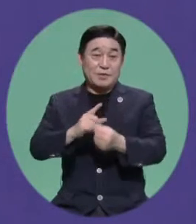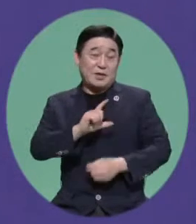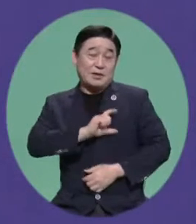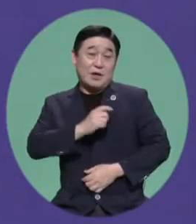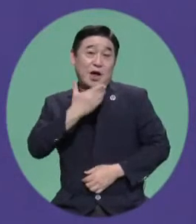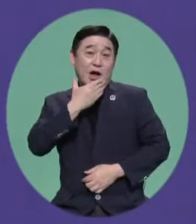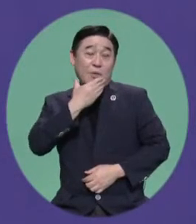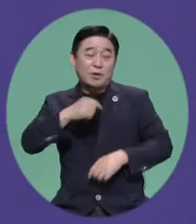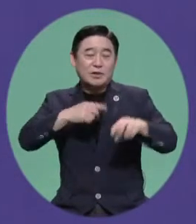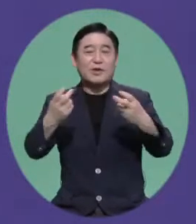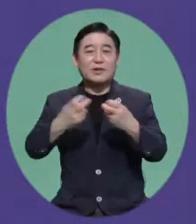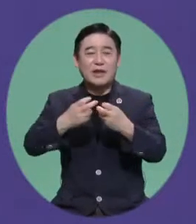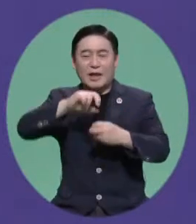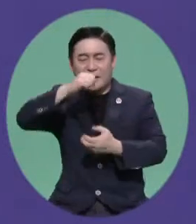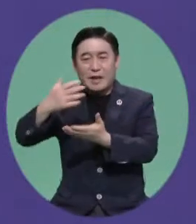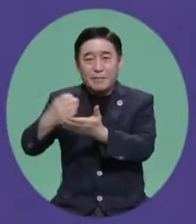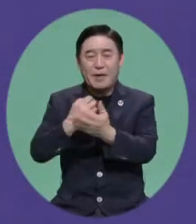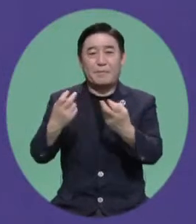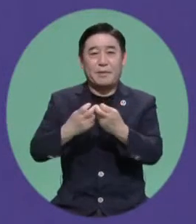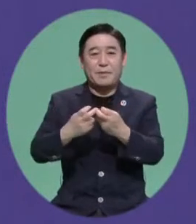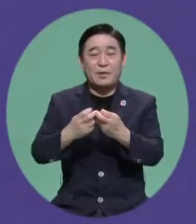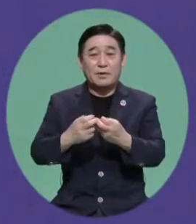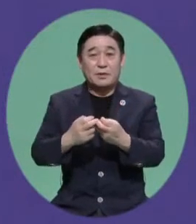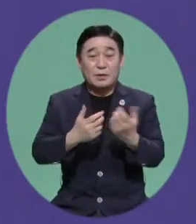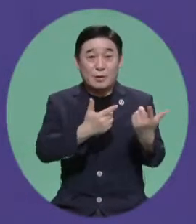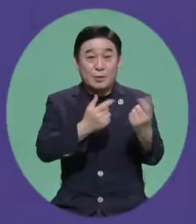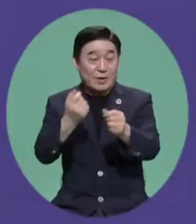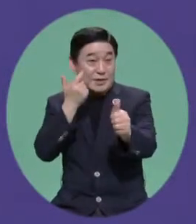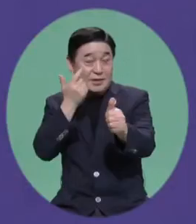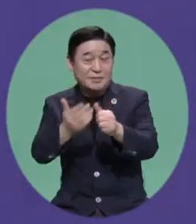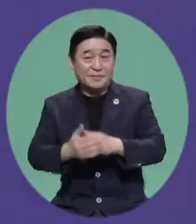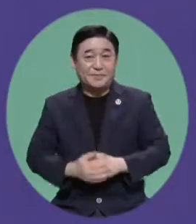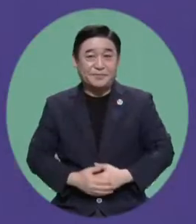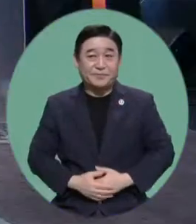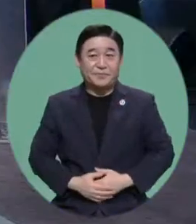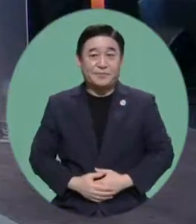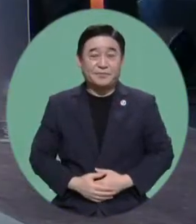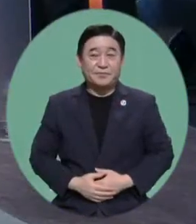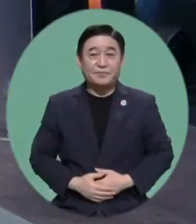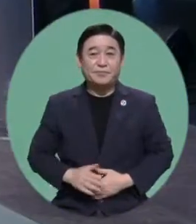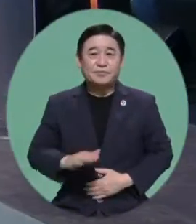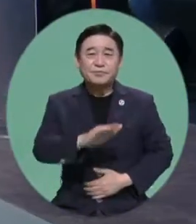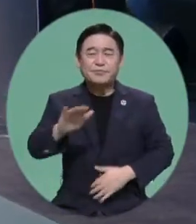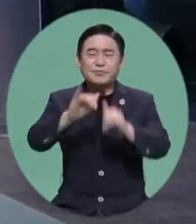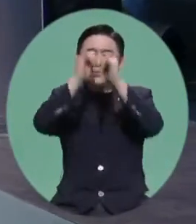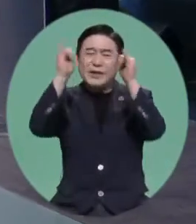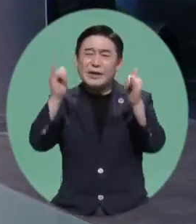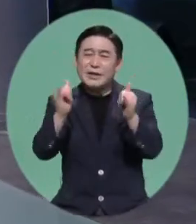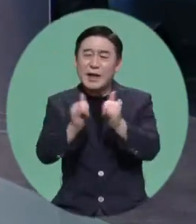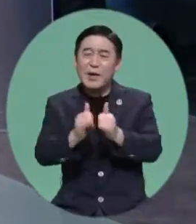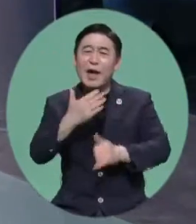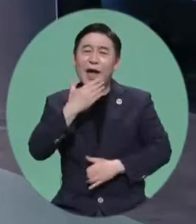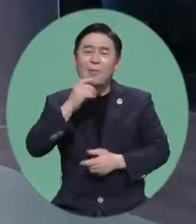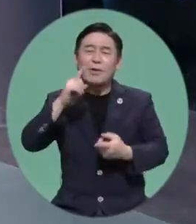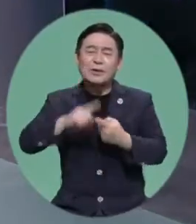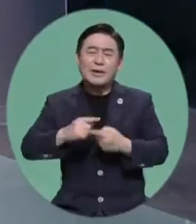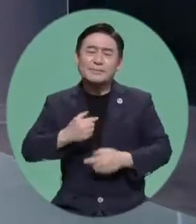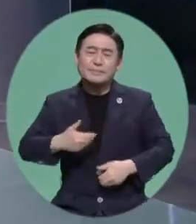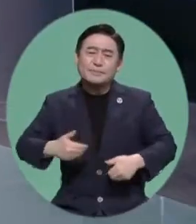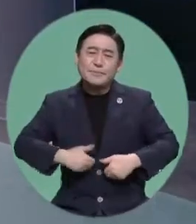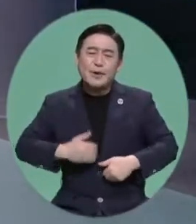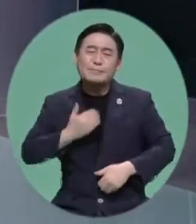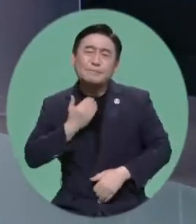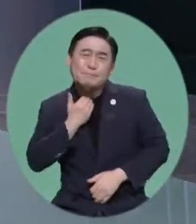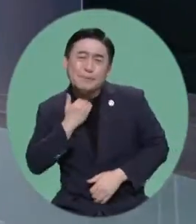복지정책과 재원조달 방안 사회자 공통 질문 입니다 우리 사회 전반에 걸쳐 복지에 대한 수요가 커지고